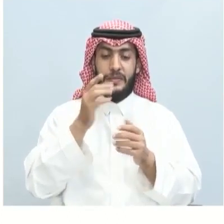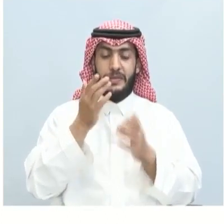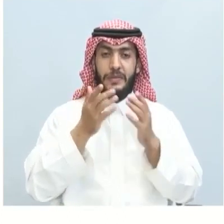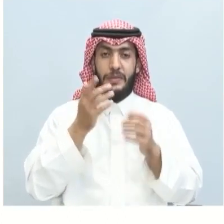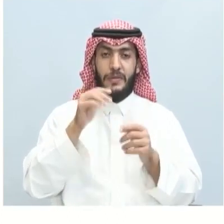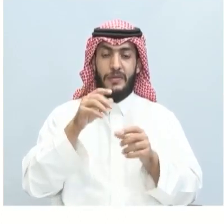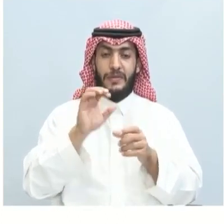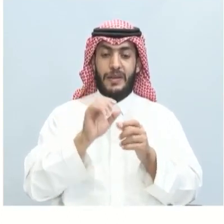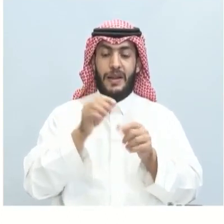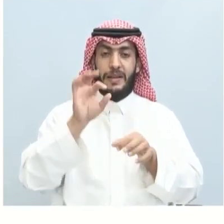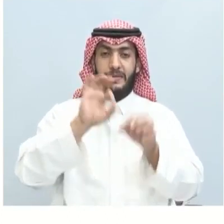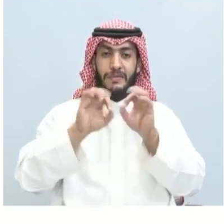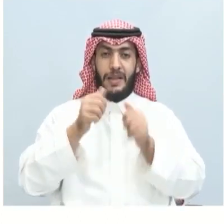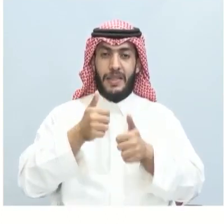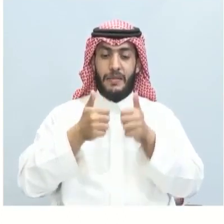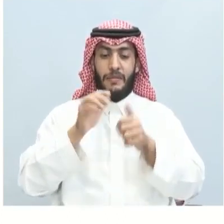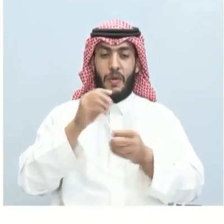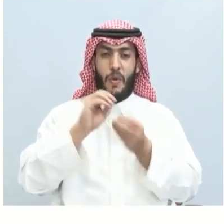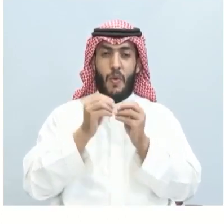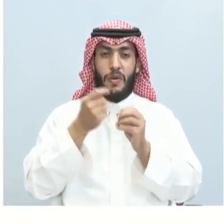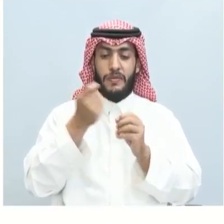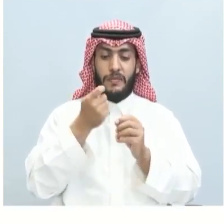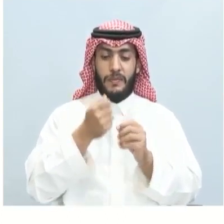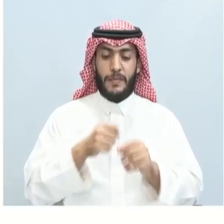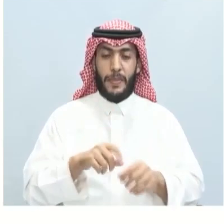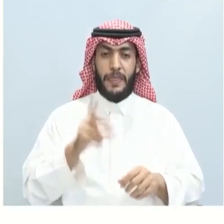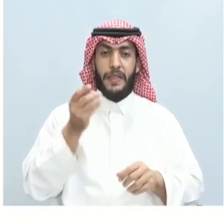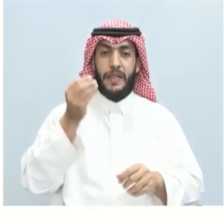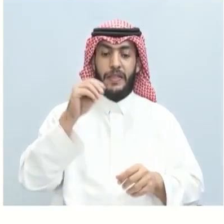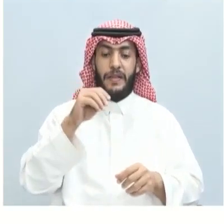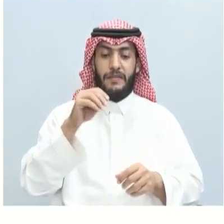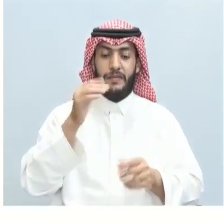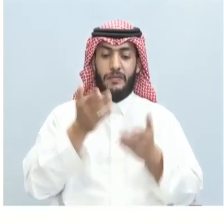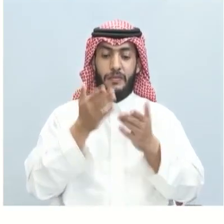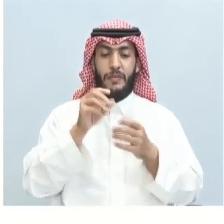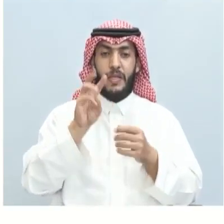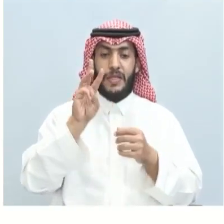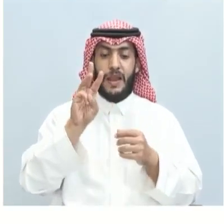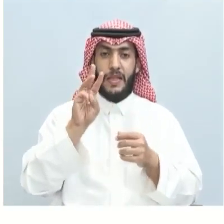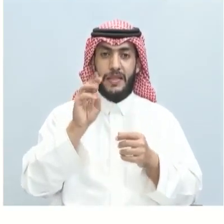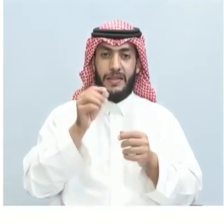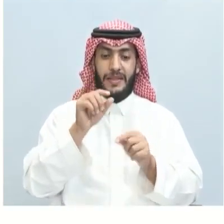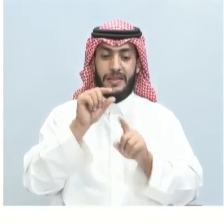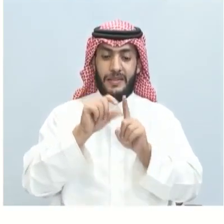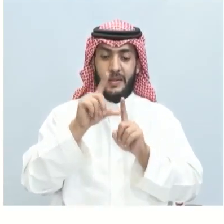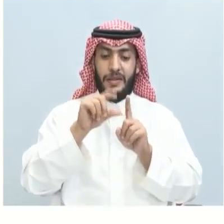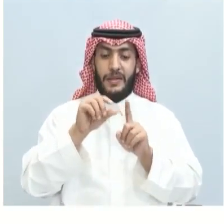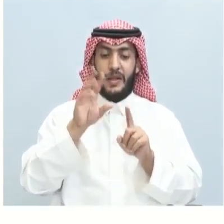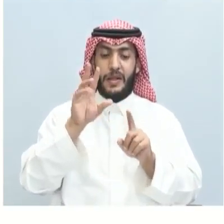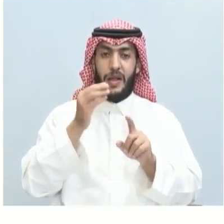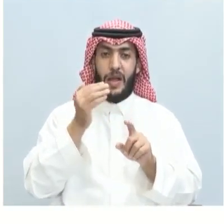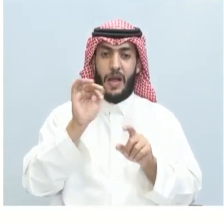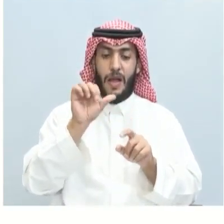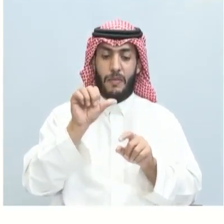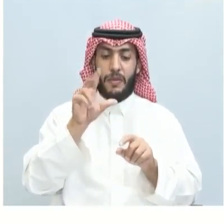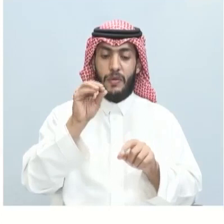في انبوب اختبار ثم سجل لون المحلول اضف حوالي 3 ملي من حمض الهيدروكلوريك